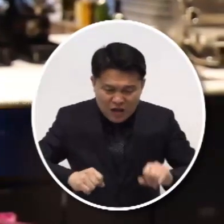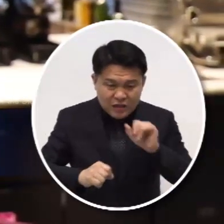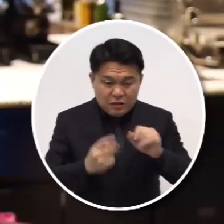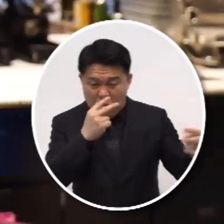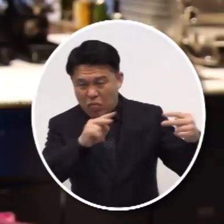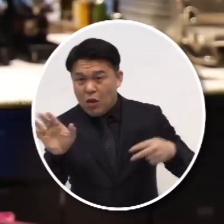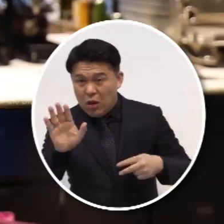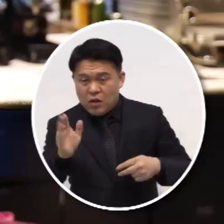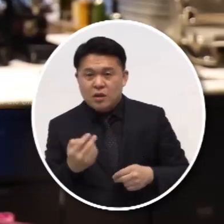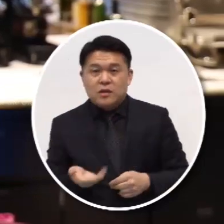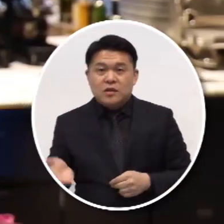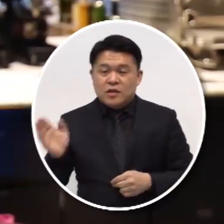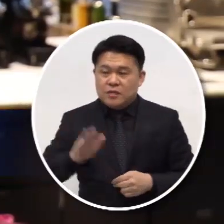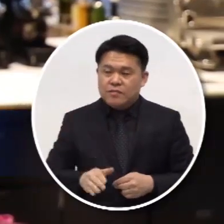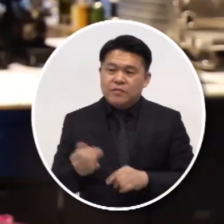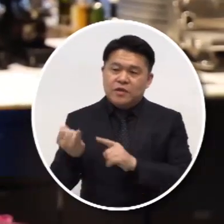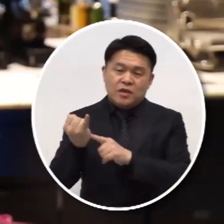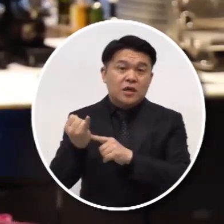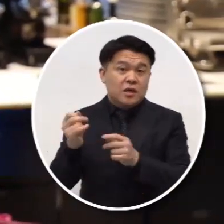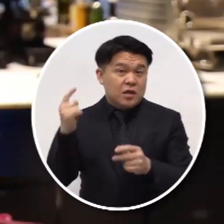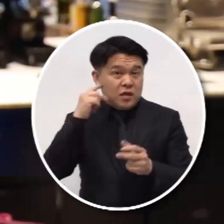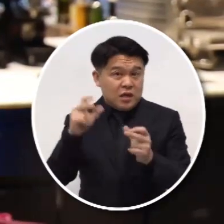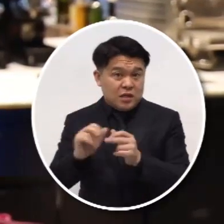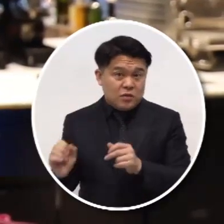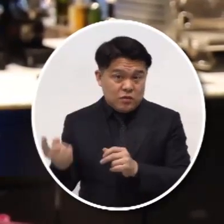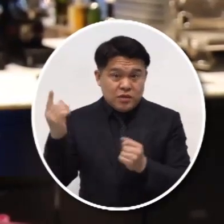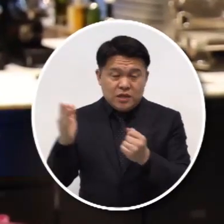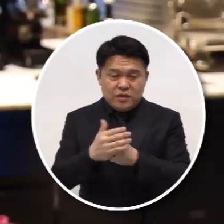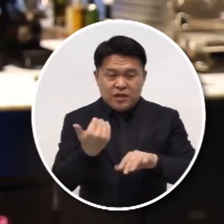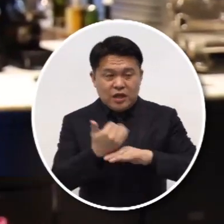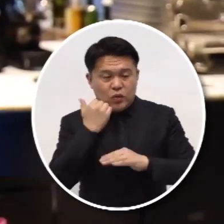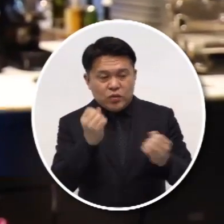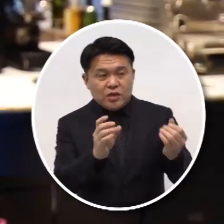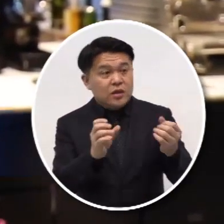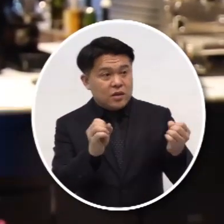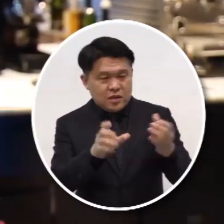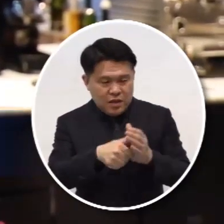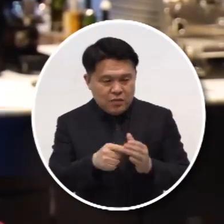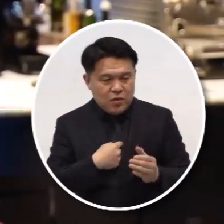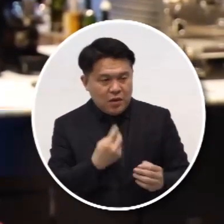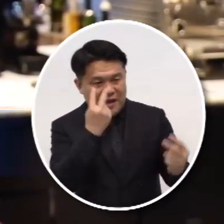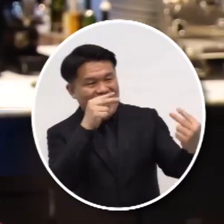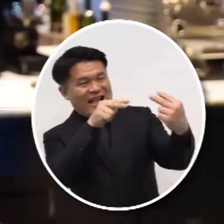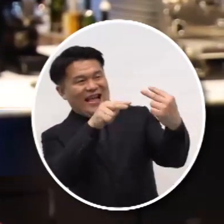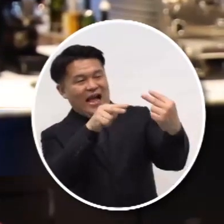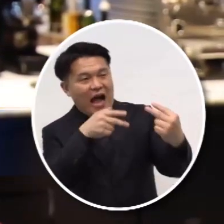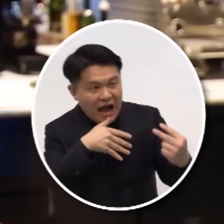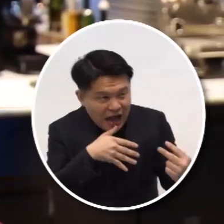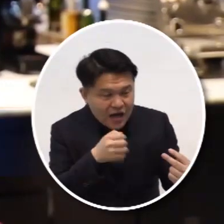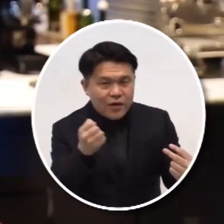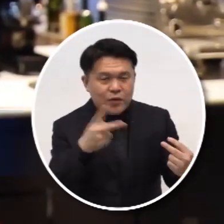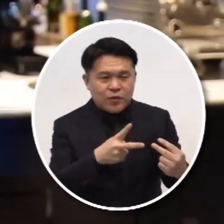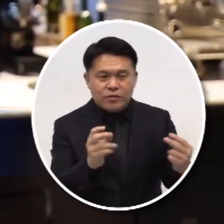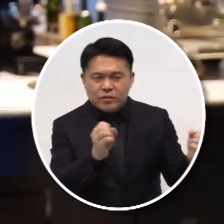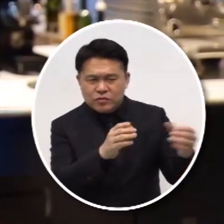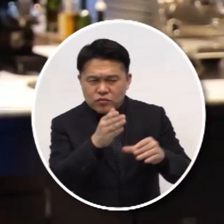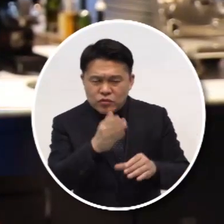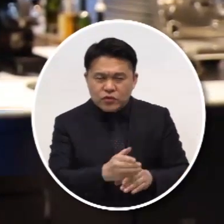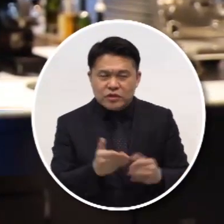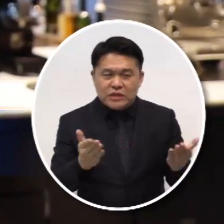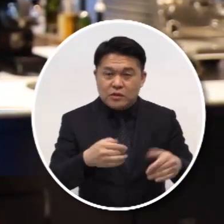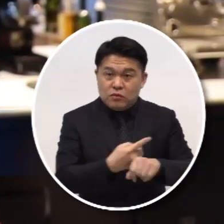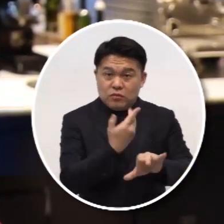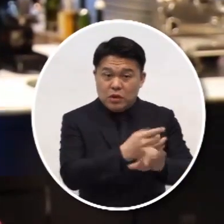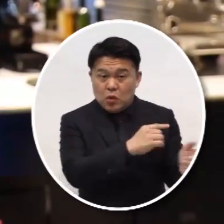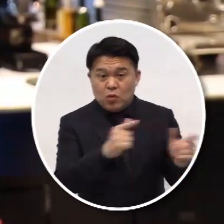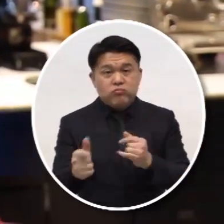엘레나라는 계기를 통해서 다른 파트너들과도 마찬가지로 어떤 이야기를 할 때 한 번 더 눈을 보고 얘기를 하고 정말 어떤 이야기를 하더라도 업무가